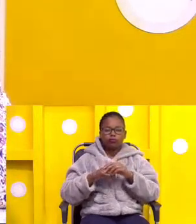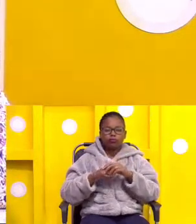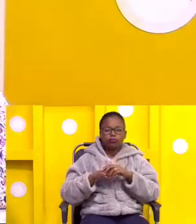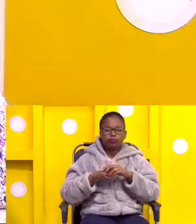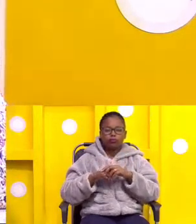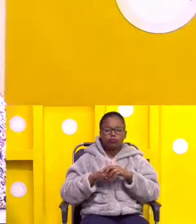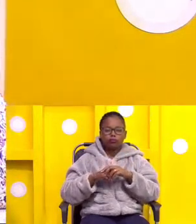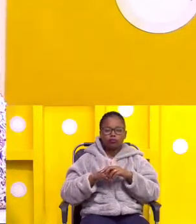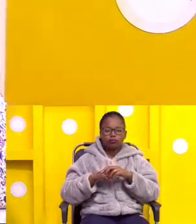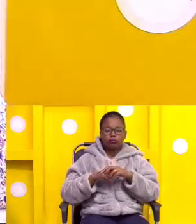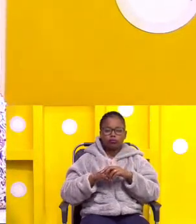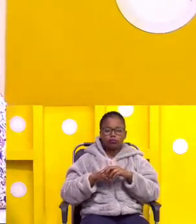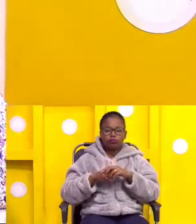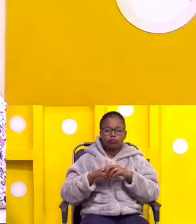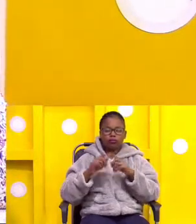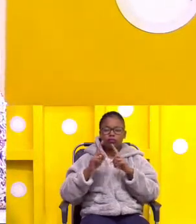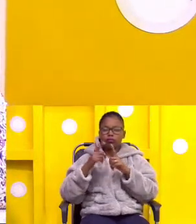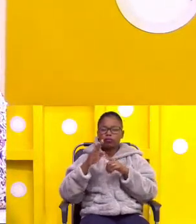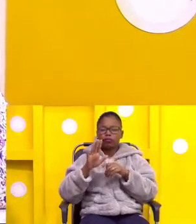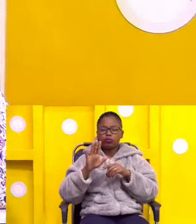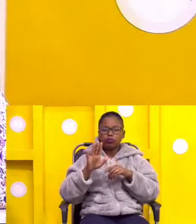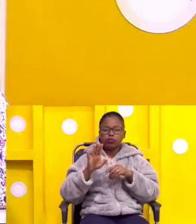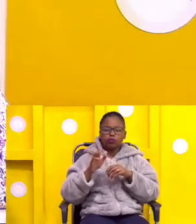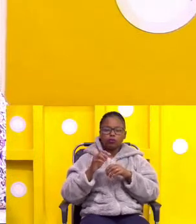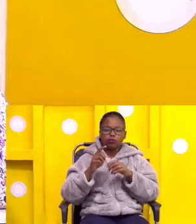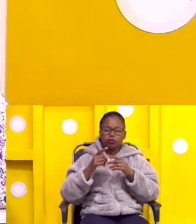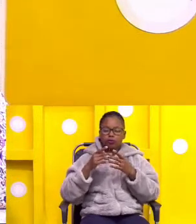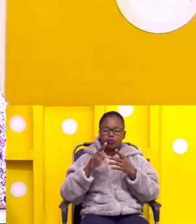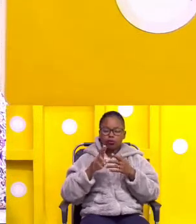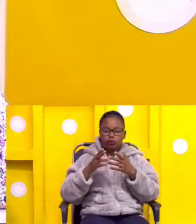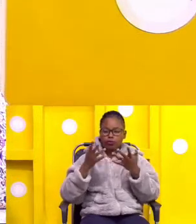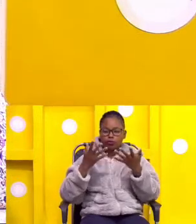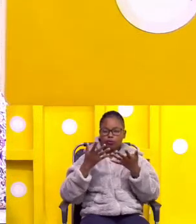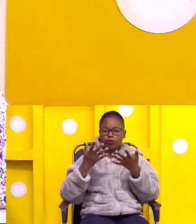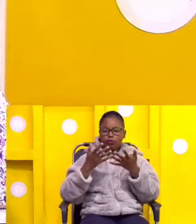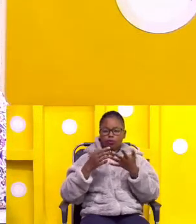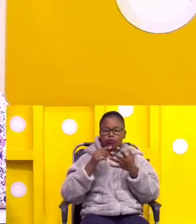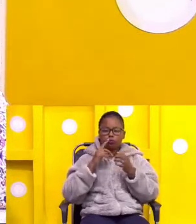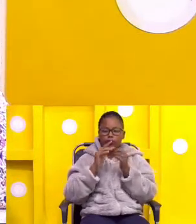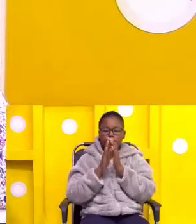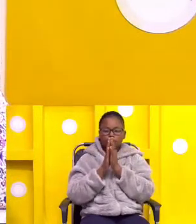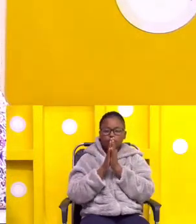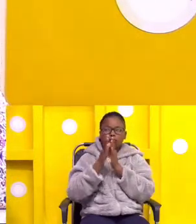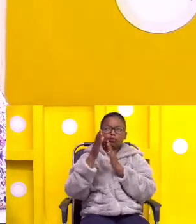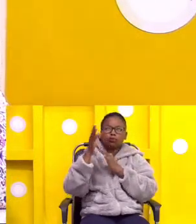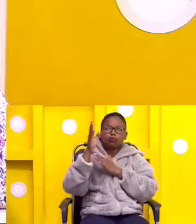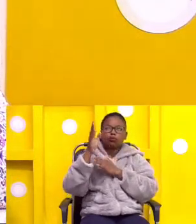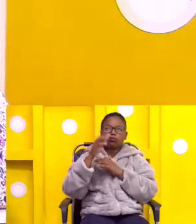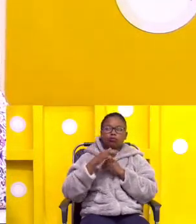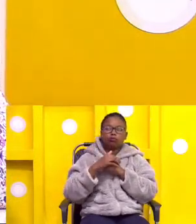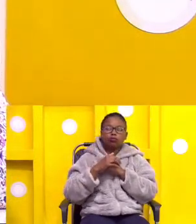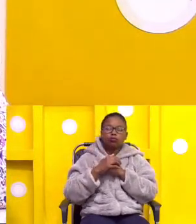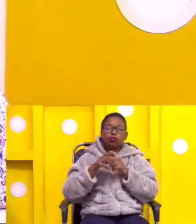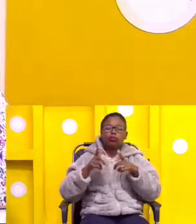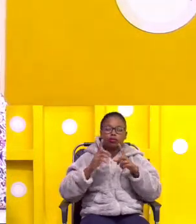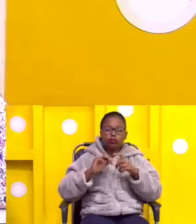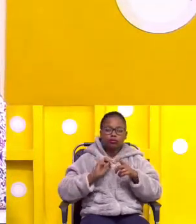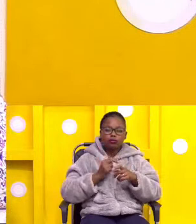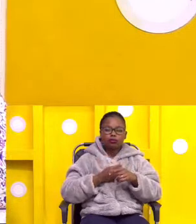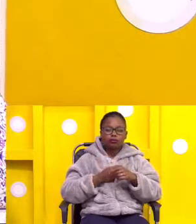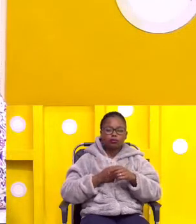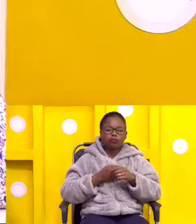Niuhoti wakuwa hudhikete. Bwana asifuwe sana. Lekia itui hoke gai.